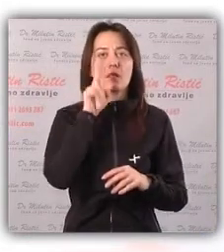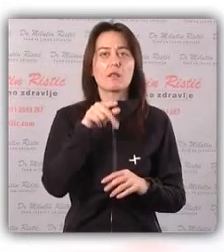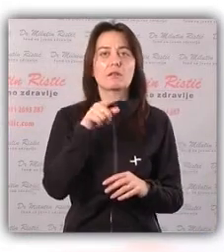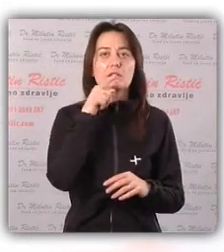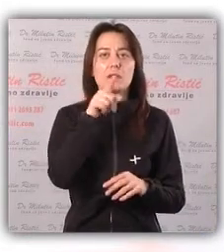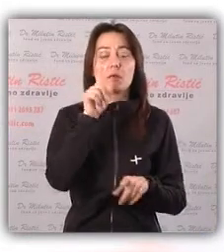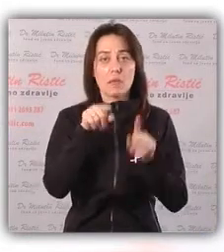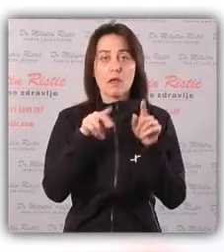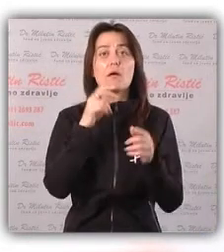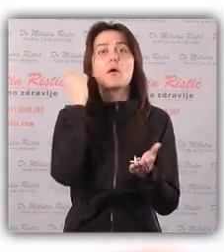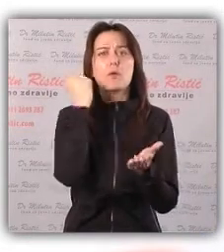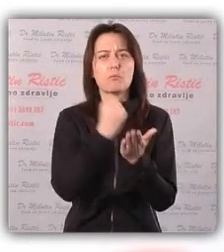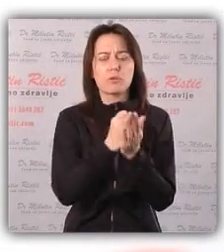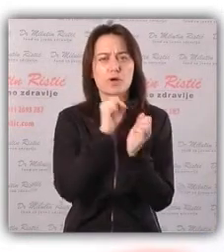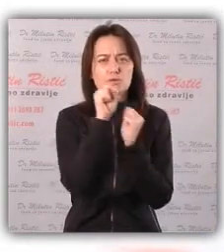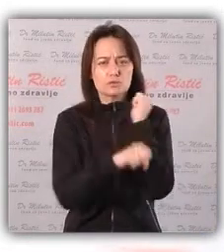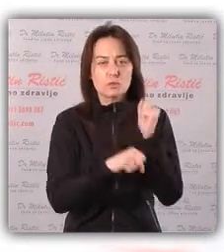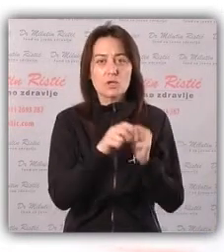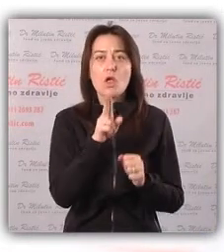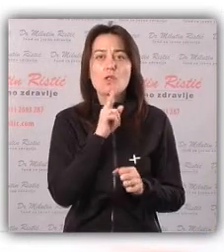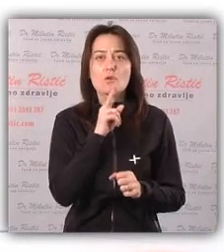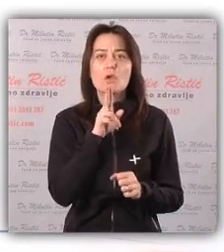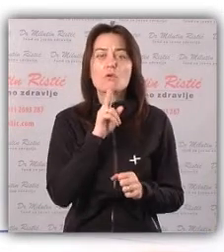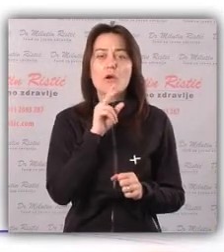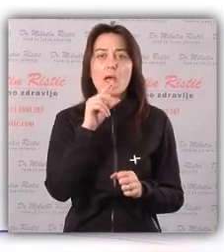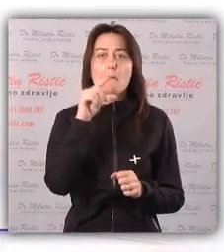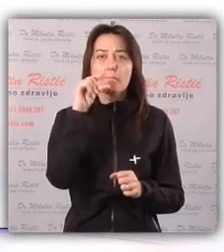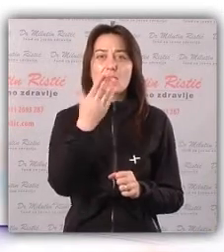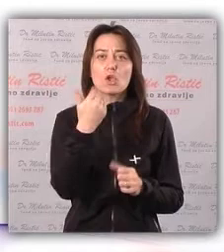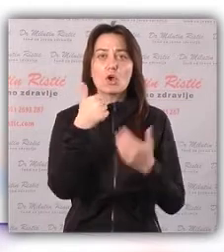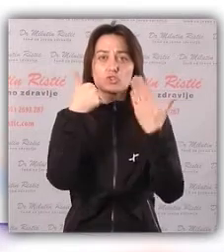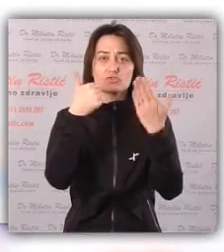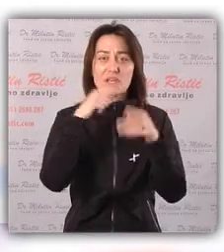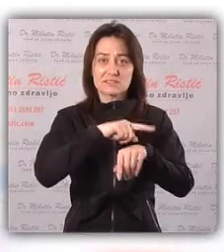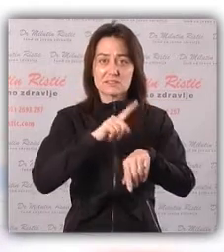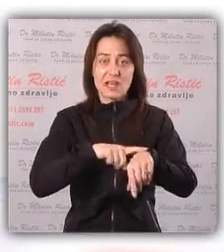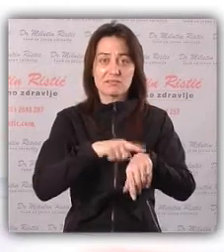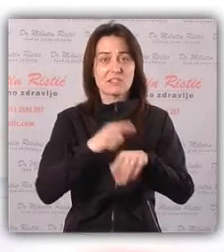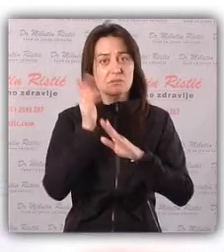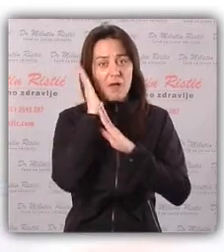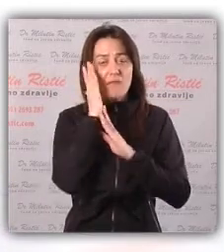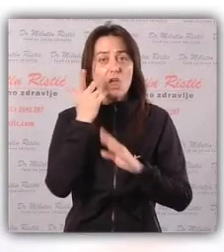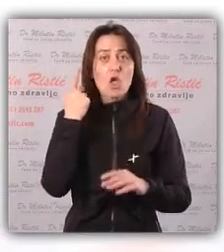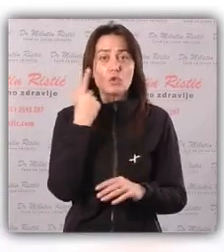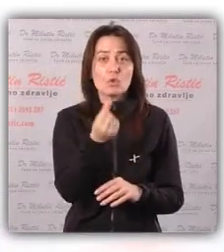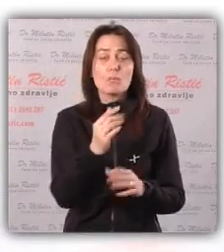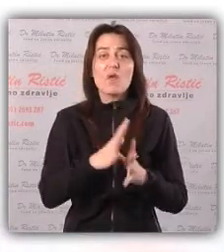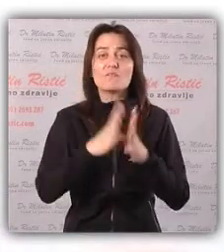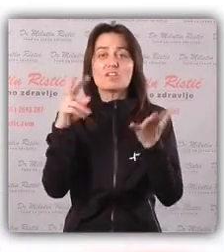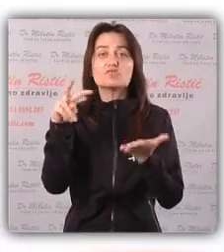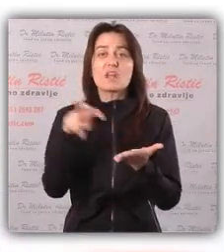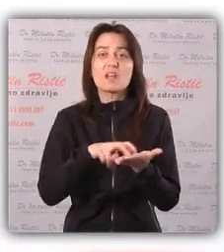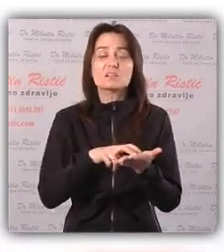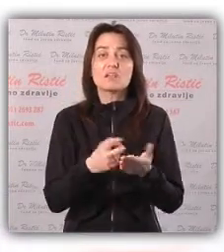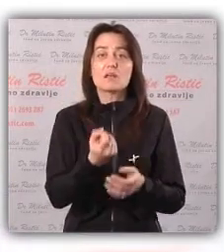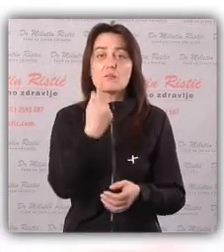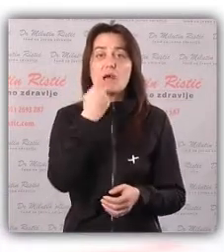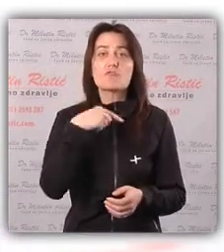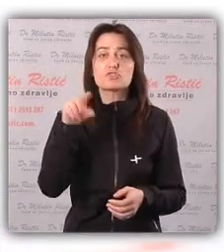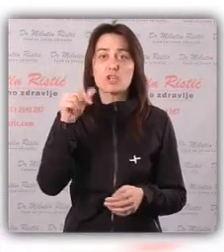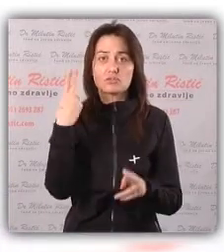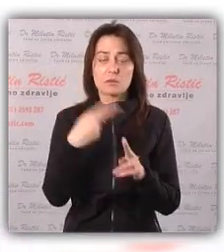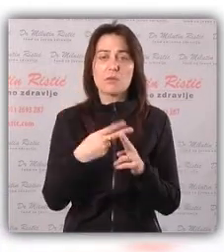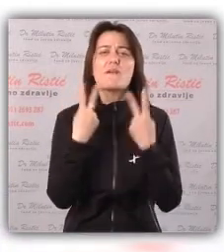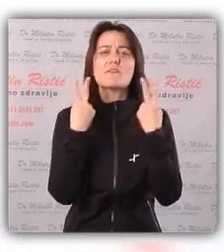spavate, jer recimo postoje neke studije koje su utvrdile da ljudi koji spavaju manje od 6 sati imaju duplo veći rizik za